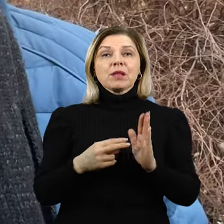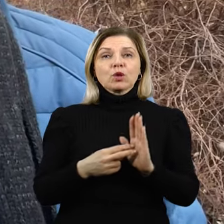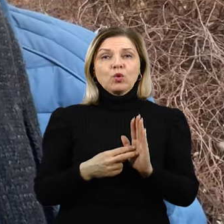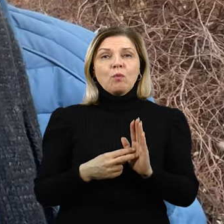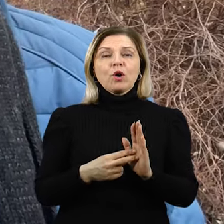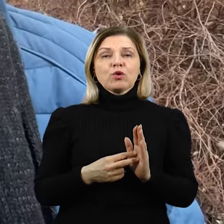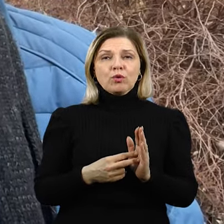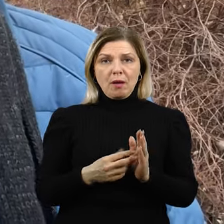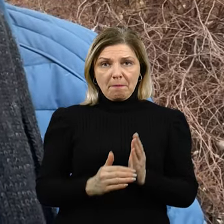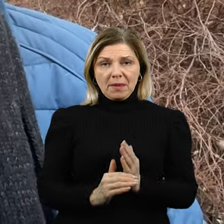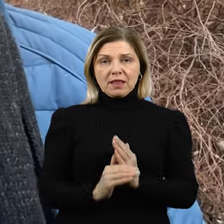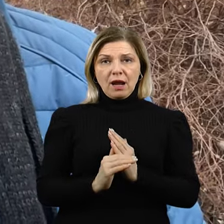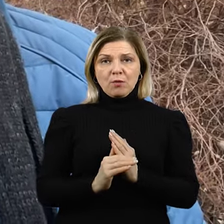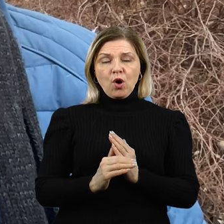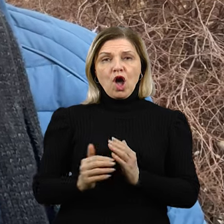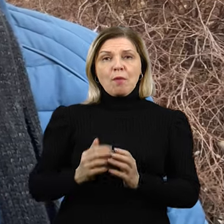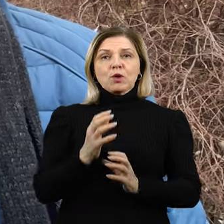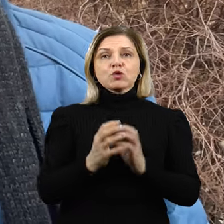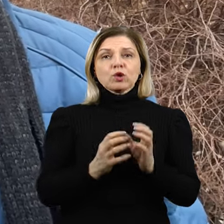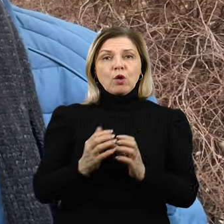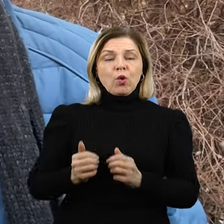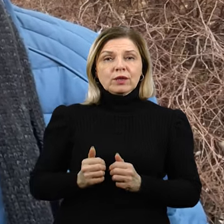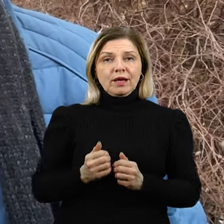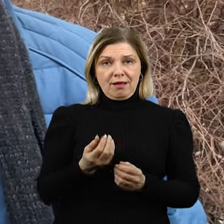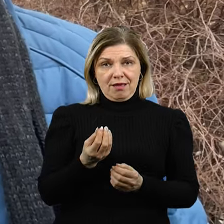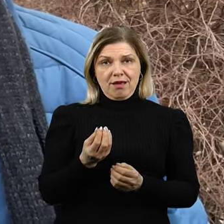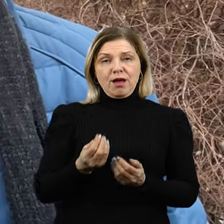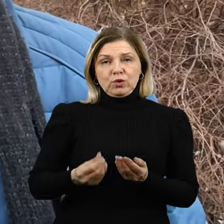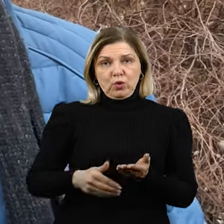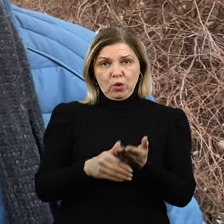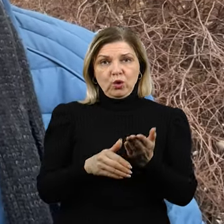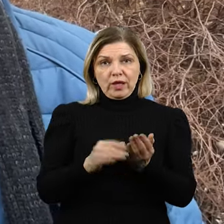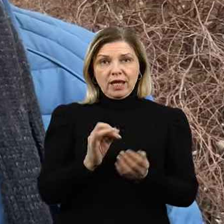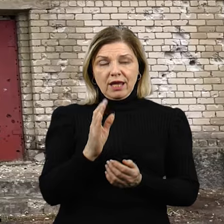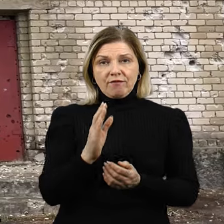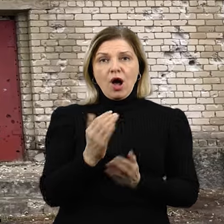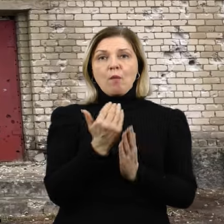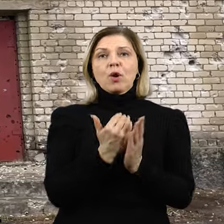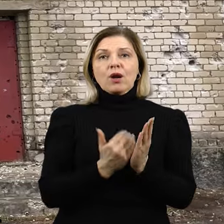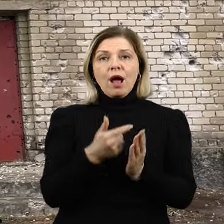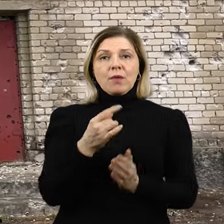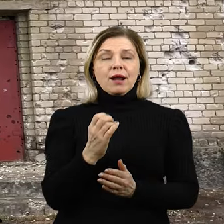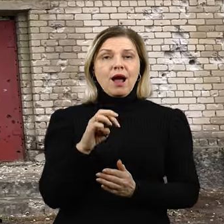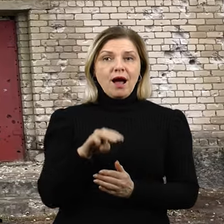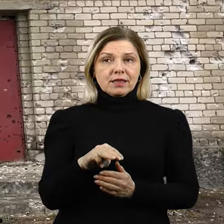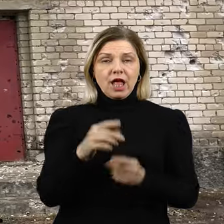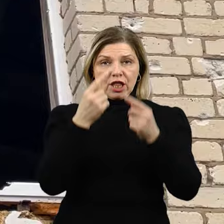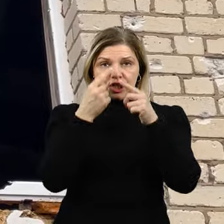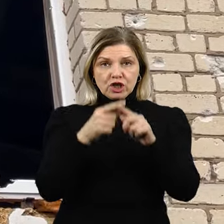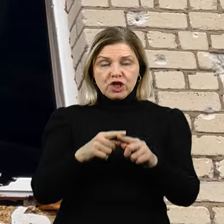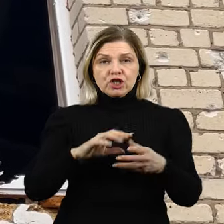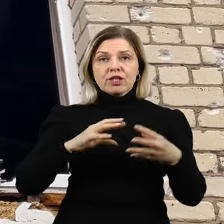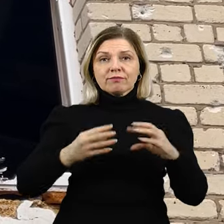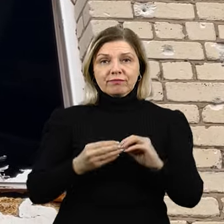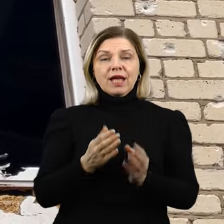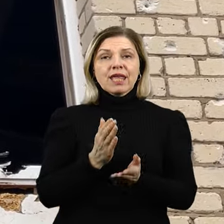заручитися підтримкою міжнародних донорів, взяти участь у одній із грантових програм. Технічний звіт ми зробили, висновок експертів